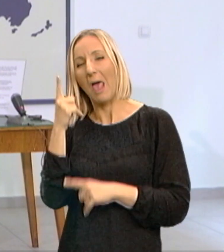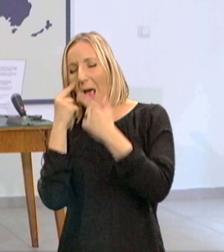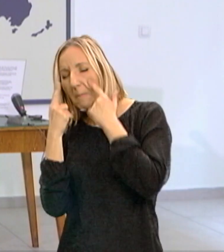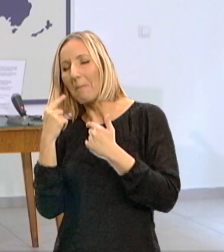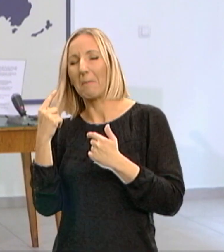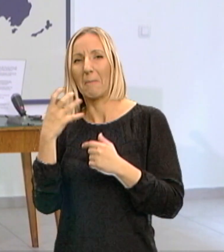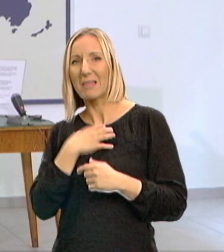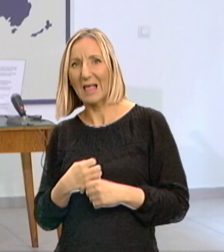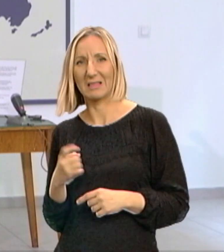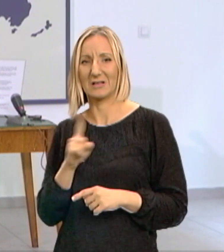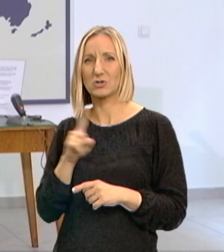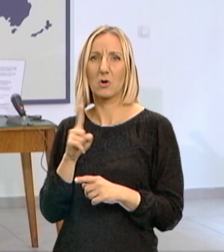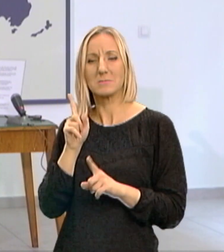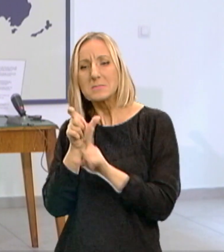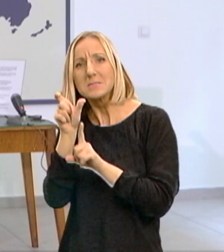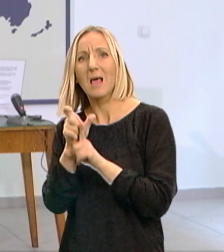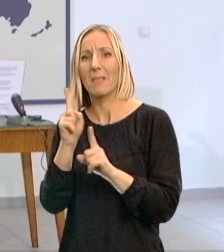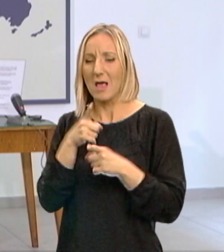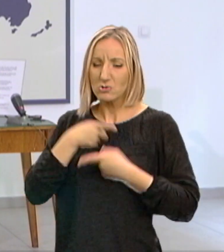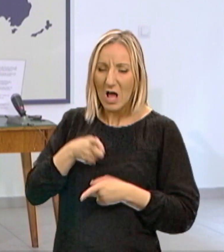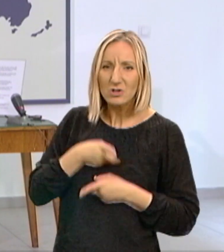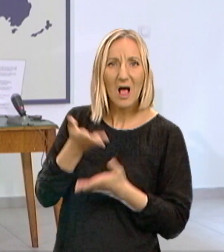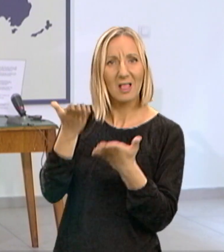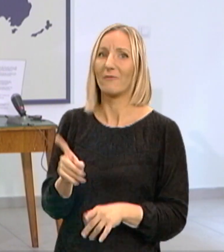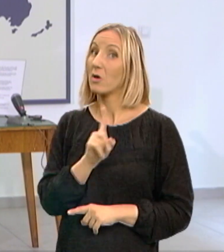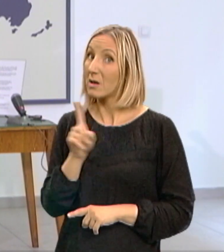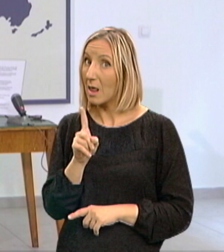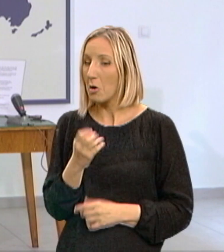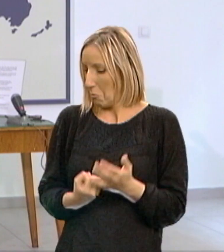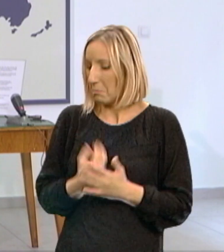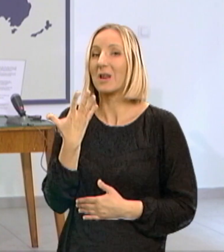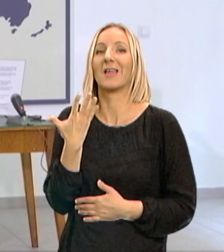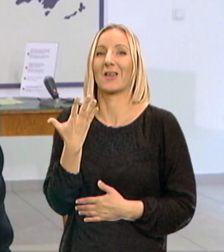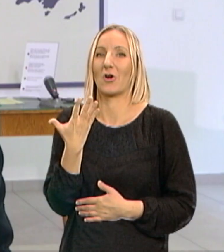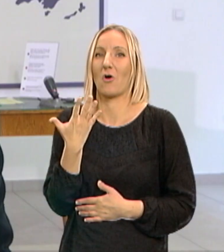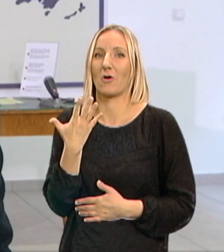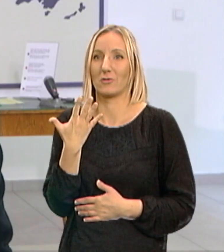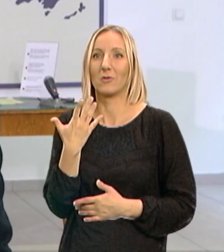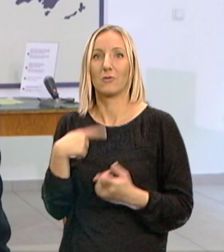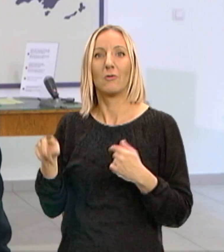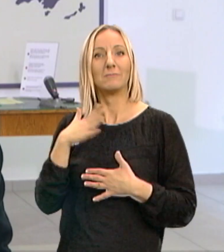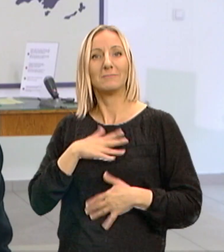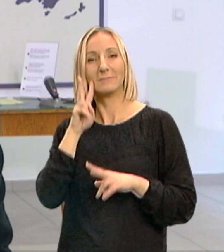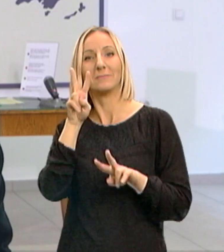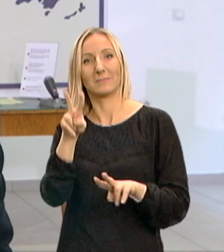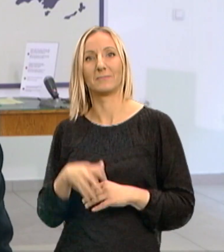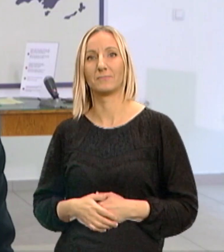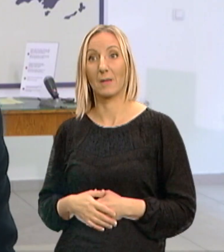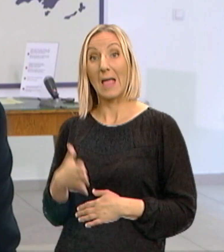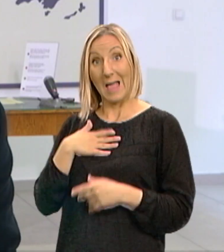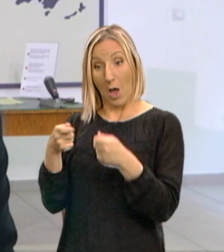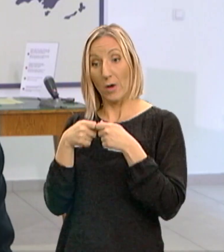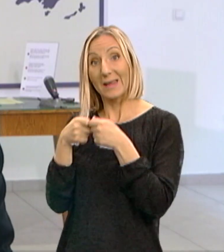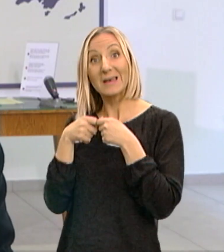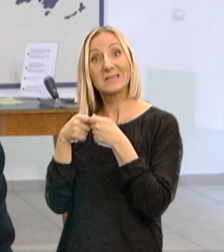nametljivo i ne sažaljivo onako, nego vrlo prirodno i vredno i predano. Ja kao organizator u emisiji od